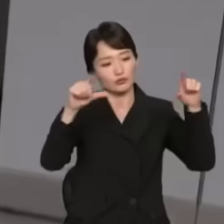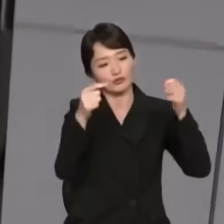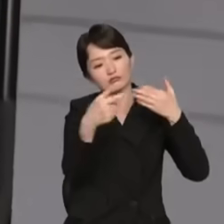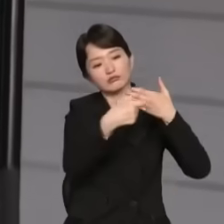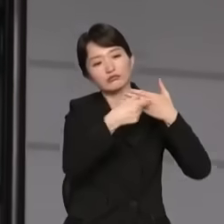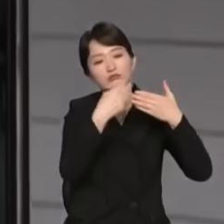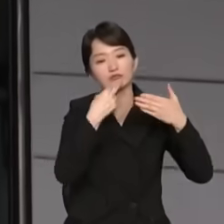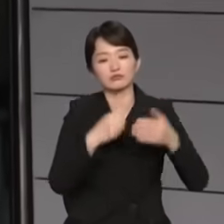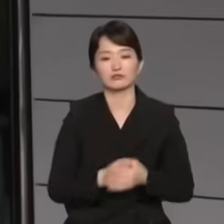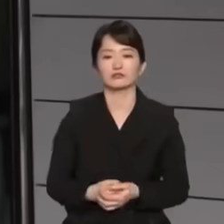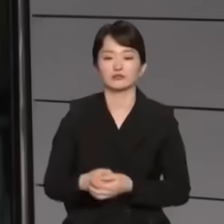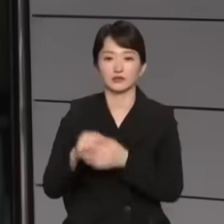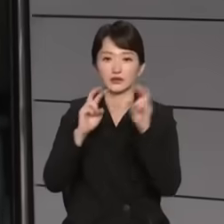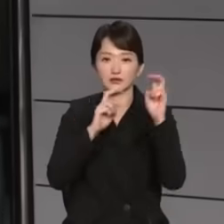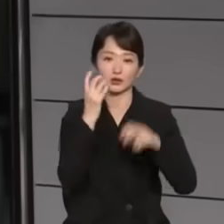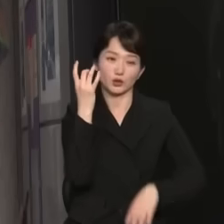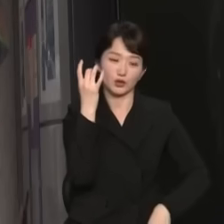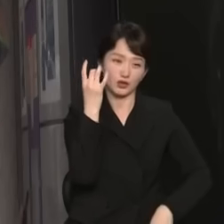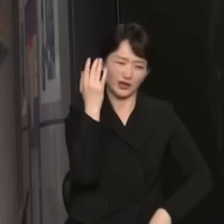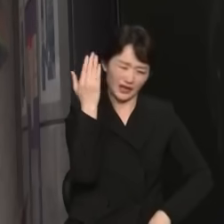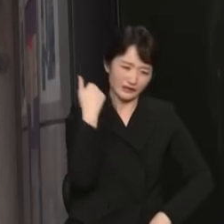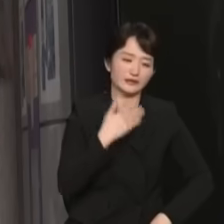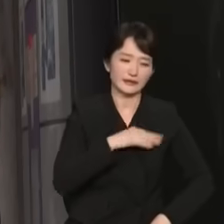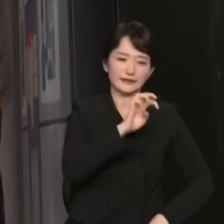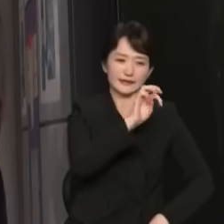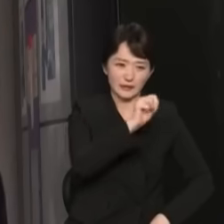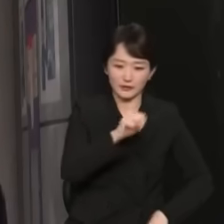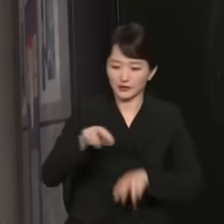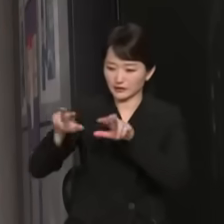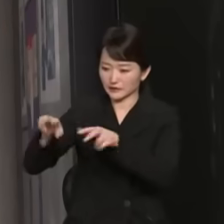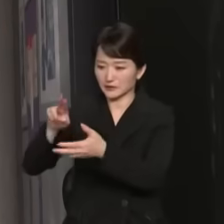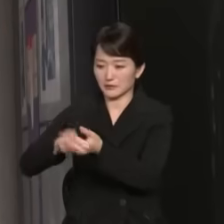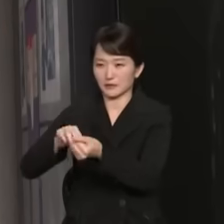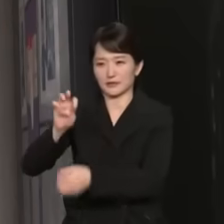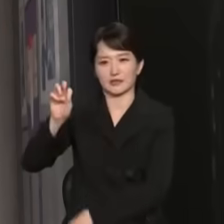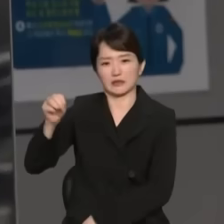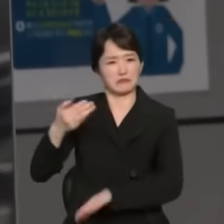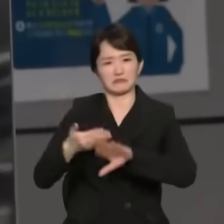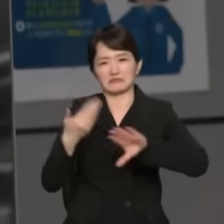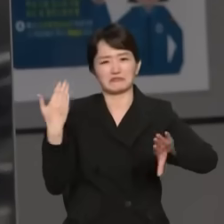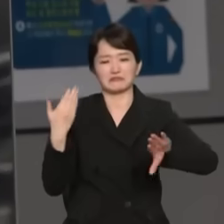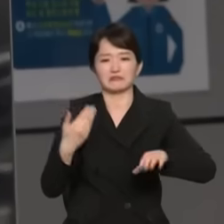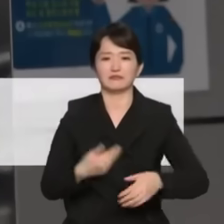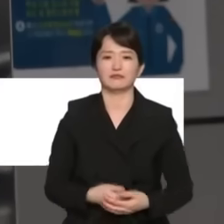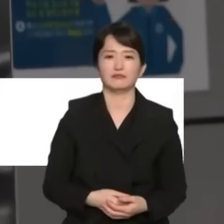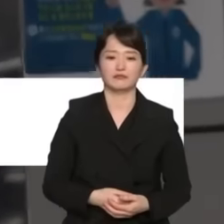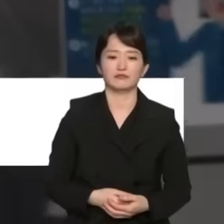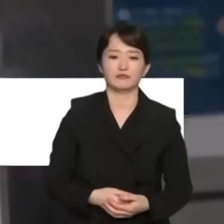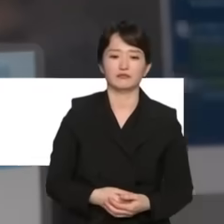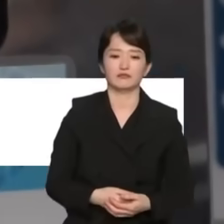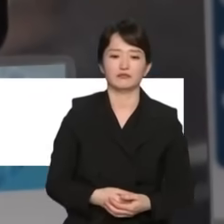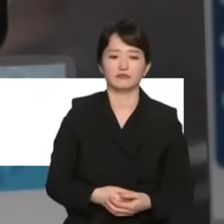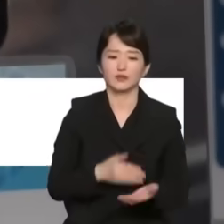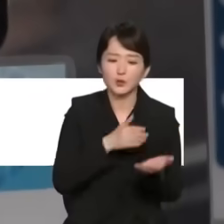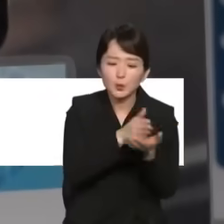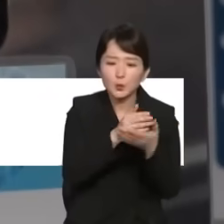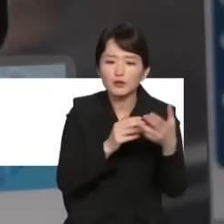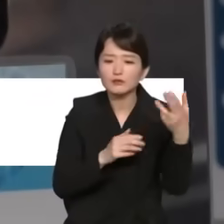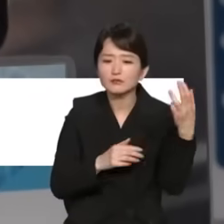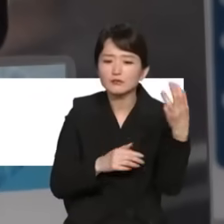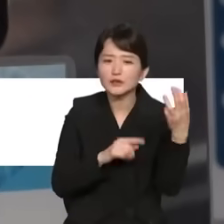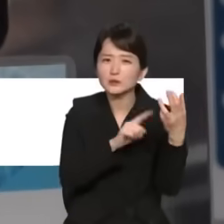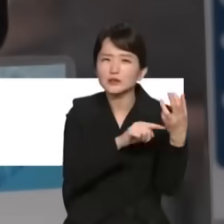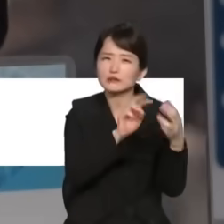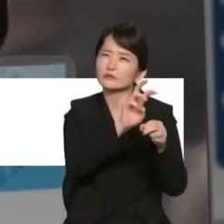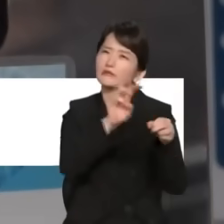또 기존에 알려진 EM과 현재 유통되는 EM은 사실 다르다고도 했습니다. 80년 전은 그거를 한 30년 전에